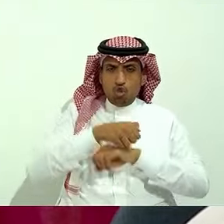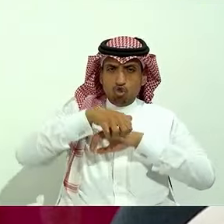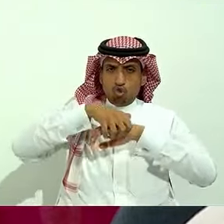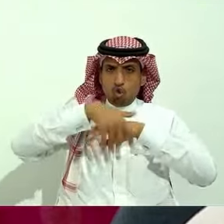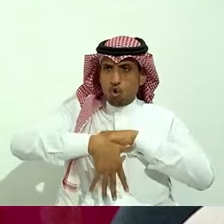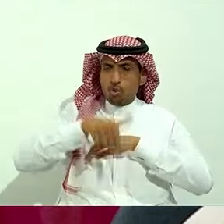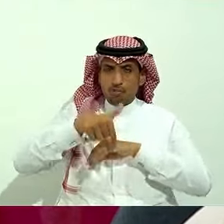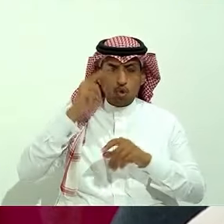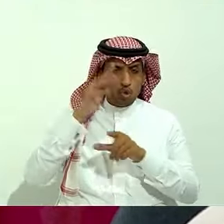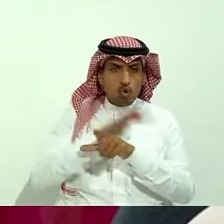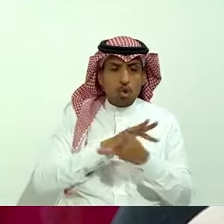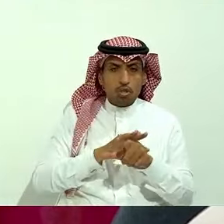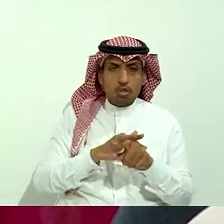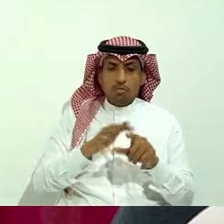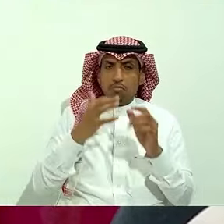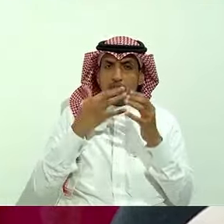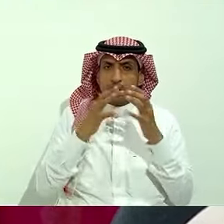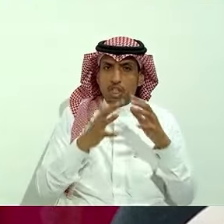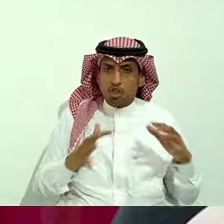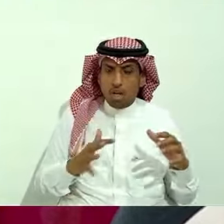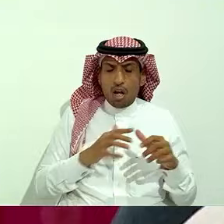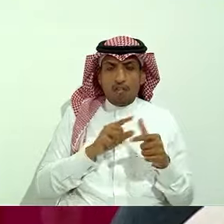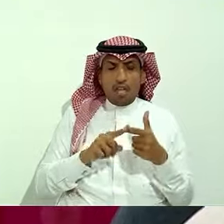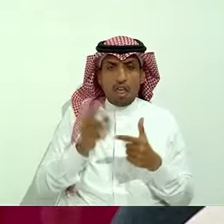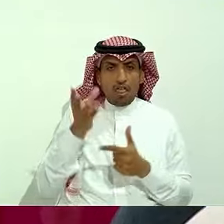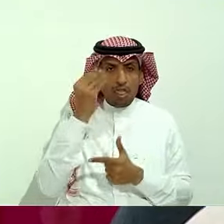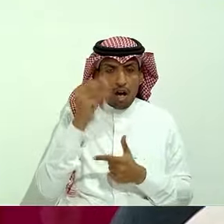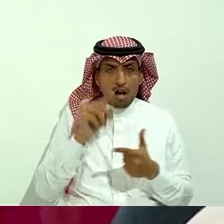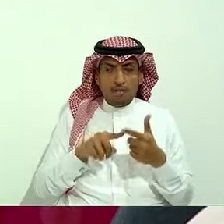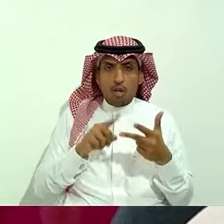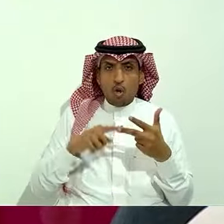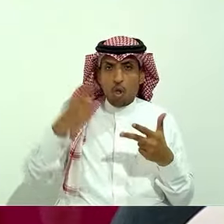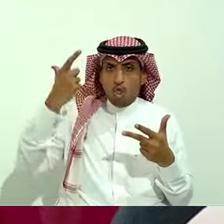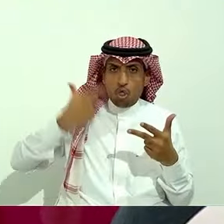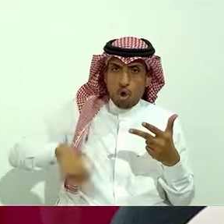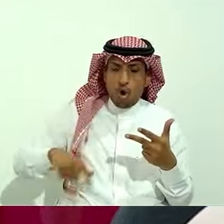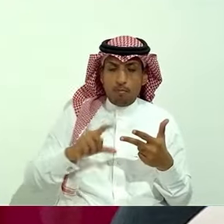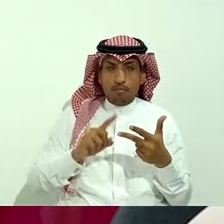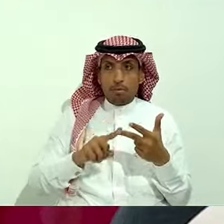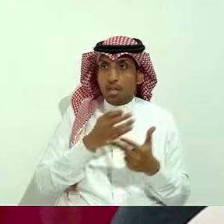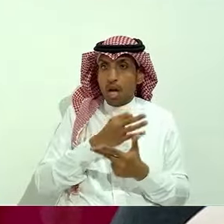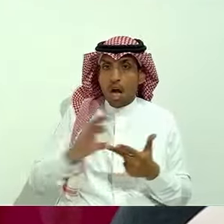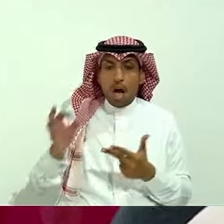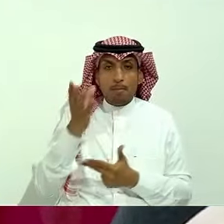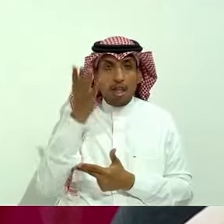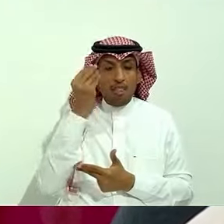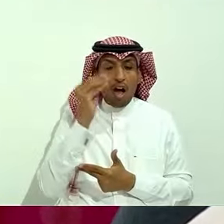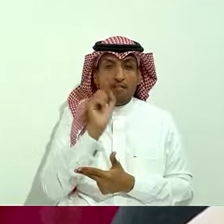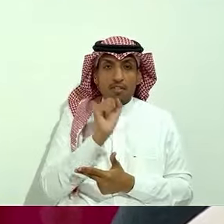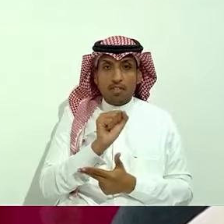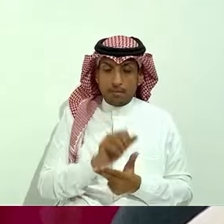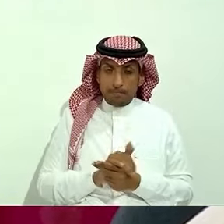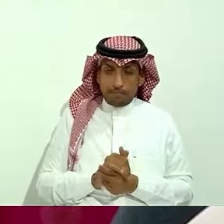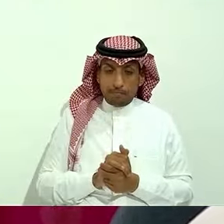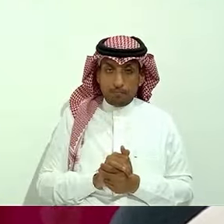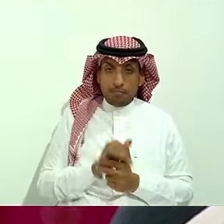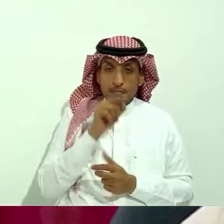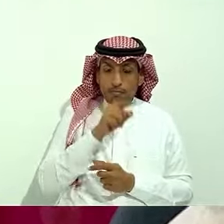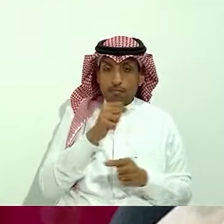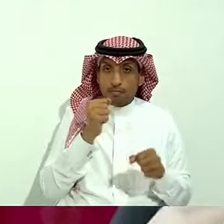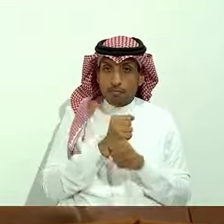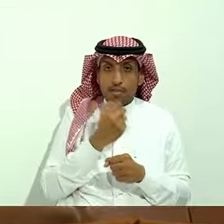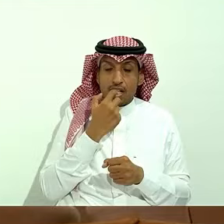سواء جغرافياً ثقافياً بالأزياء، من كل نواحي عندنا عمق ثقافي غير معقول. فهذا الشيء السنوات